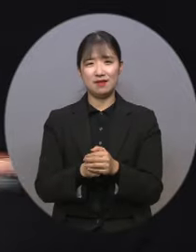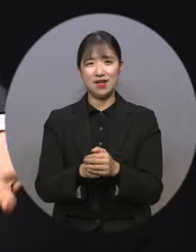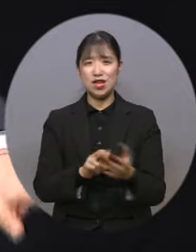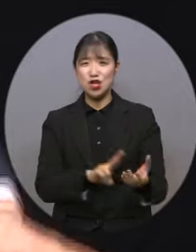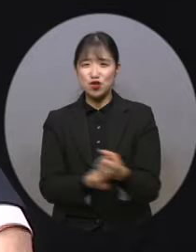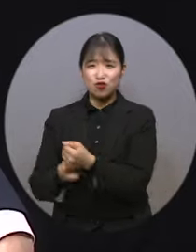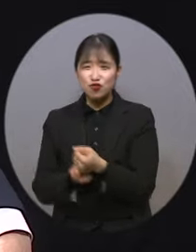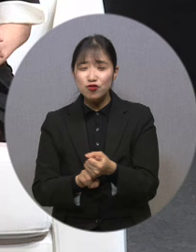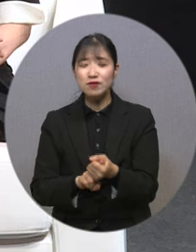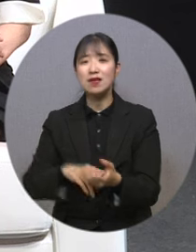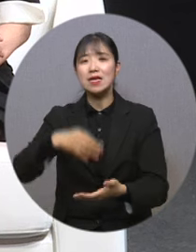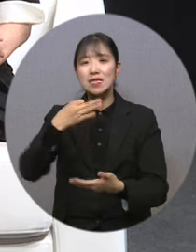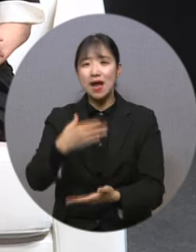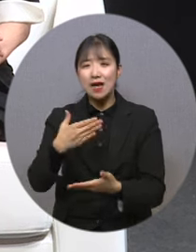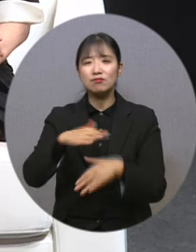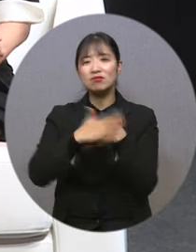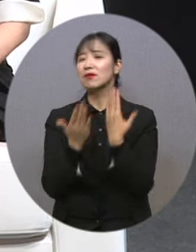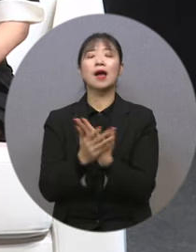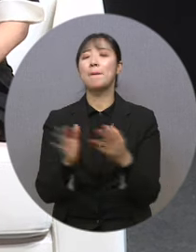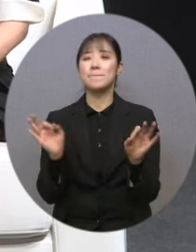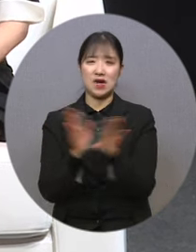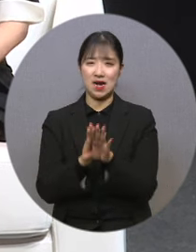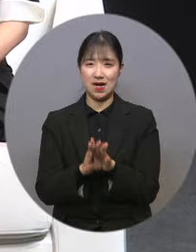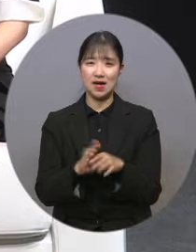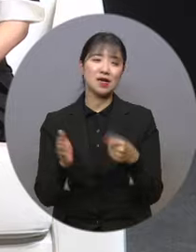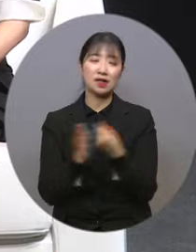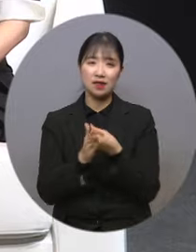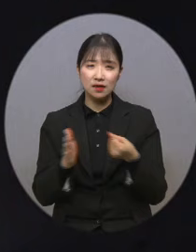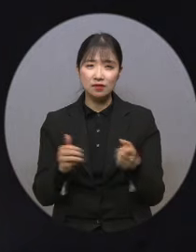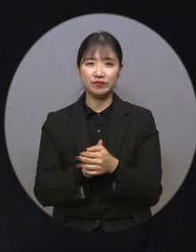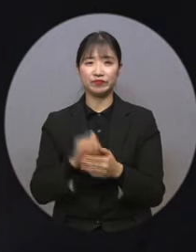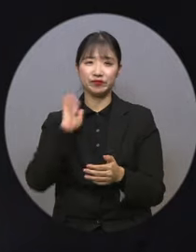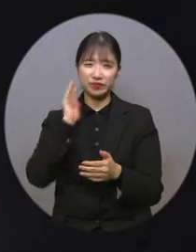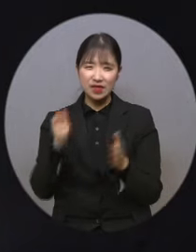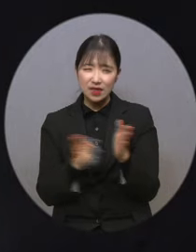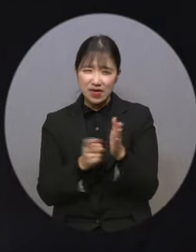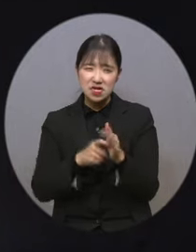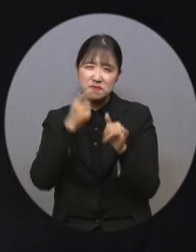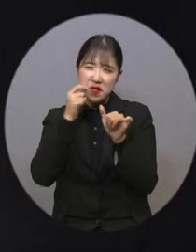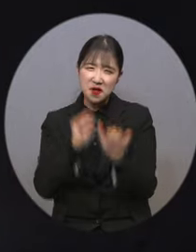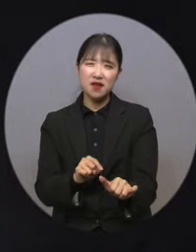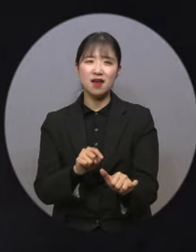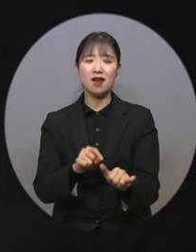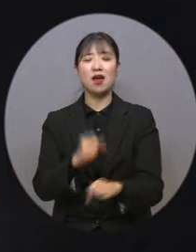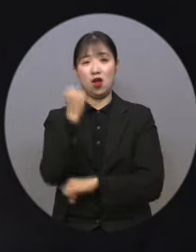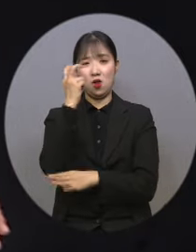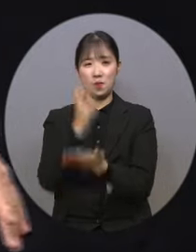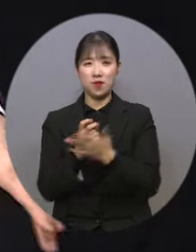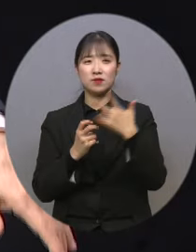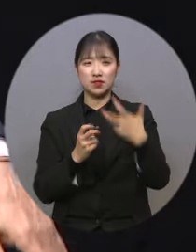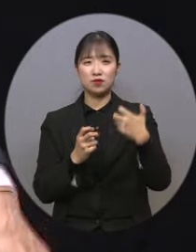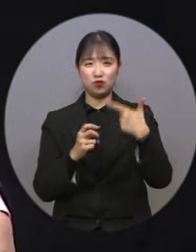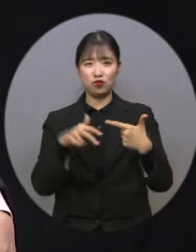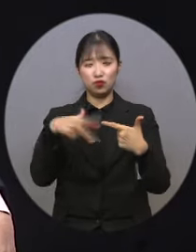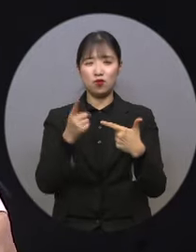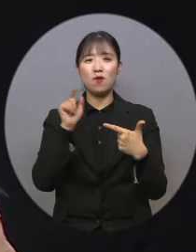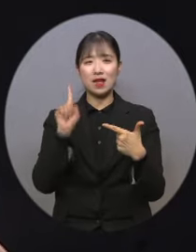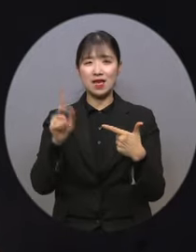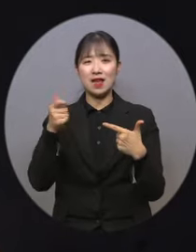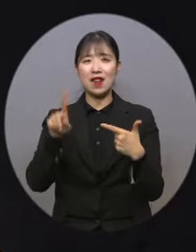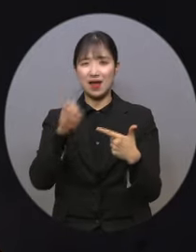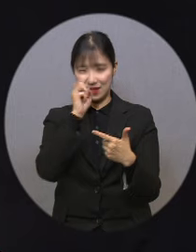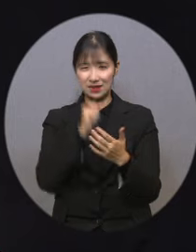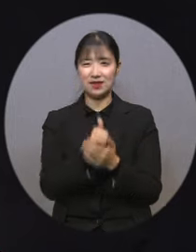다다른 아버지 어 크기가 대통령의 긴급 짜증 명기 헌법 76조 1항 있어요 단 헌법 7